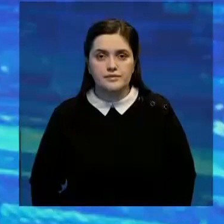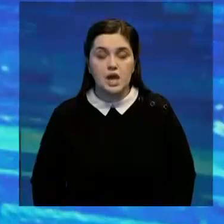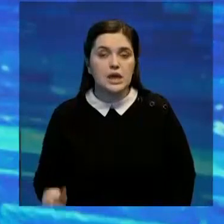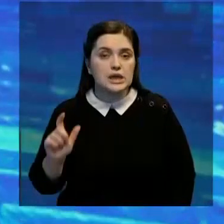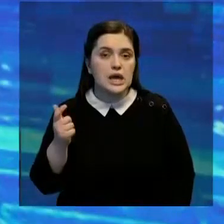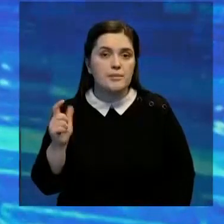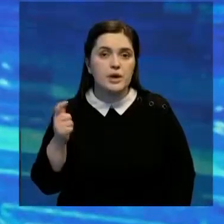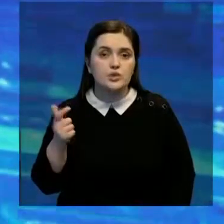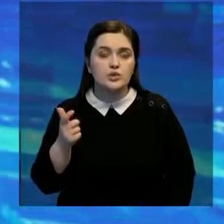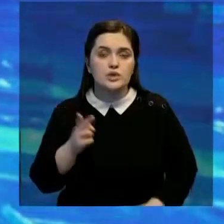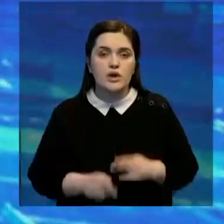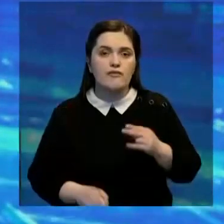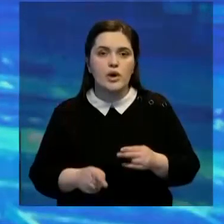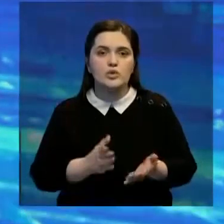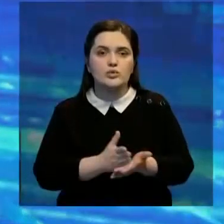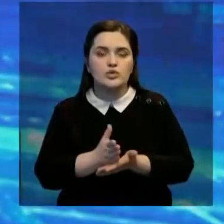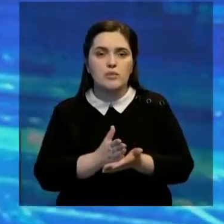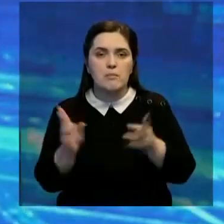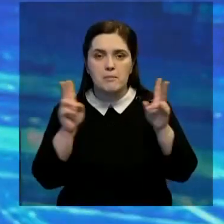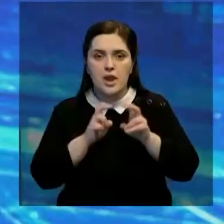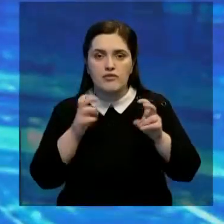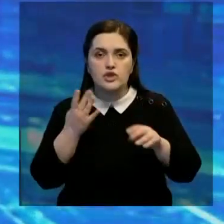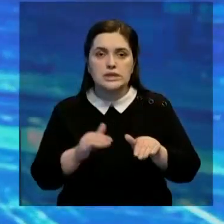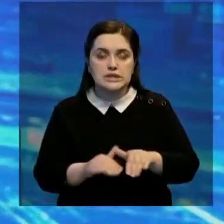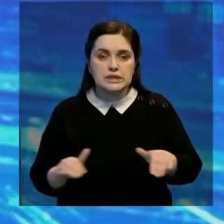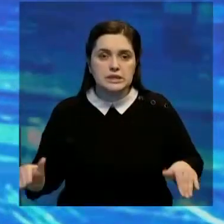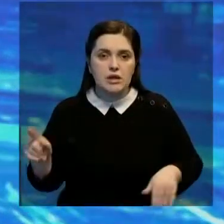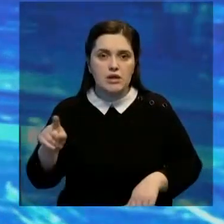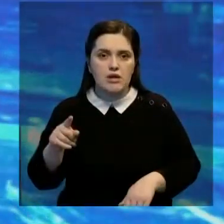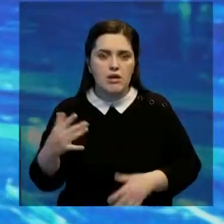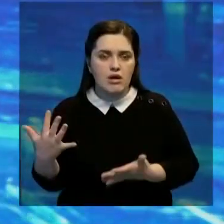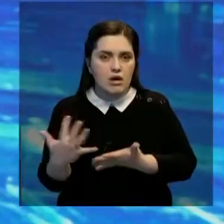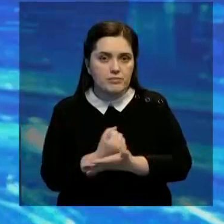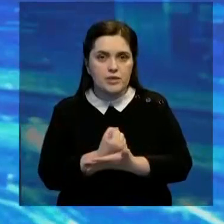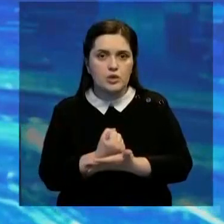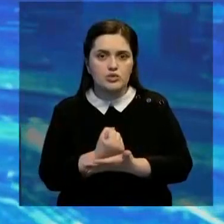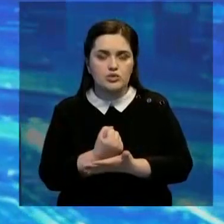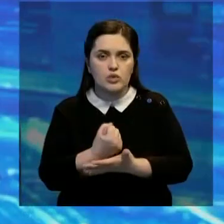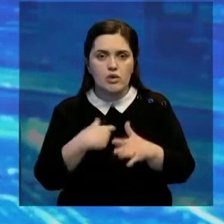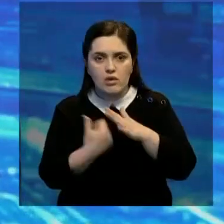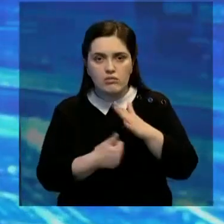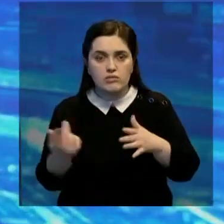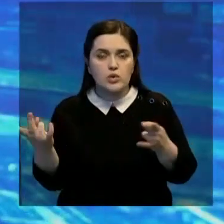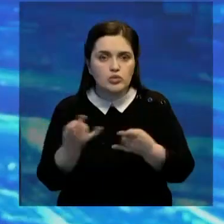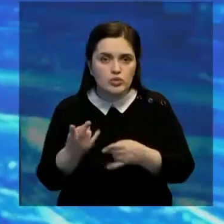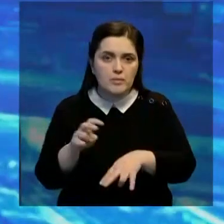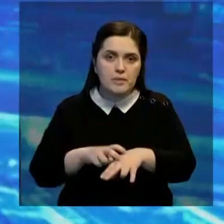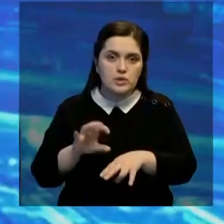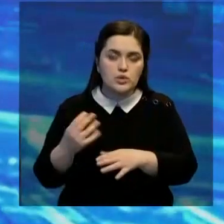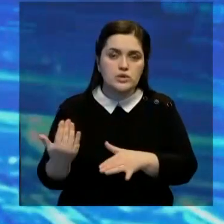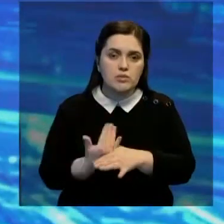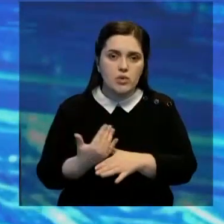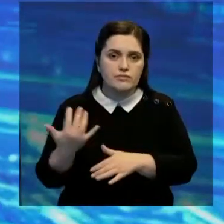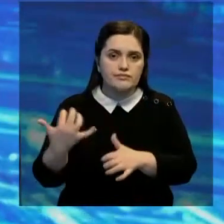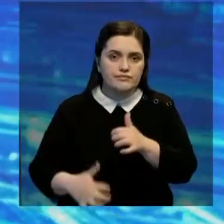В Экибастузе завершили служебную проверку в отношении 4 детей, которых обнаружили волонтеры. Они нуждались в медицинской и социальной помощи.